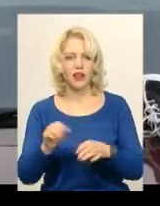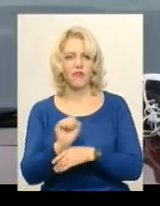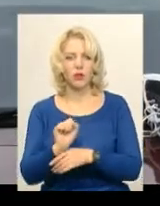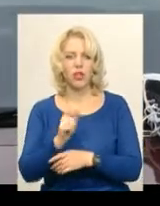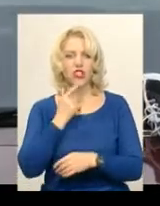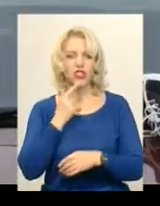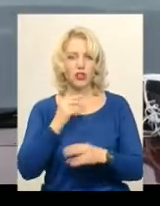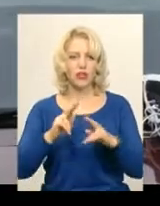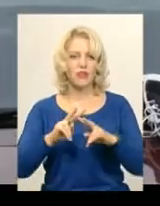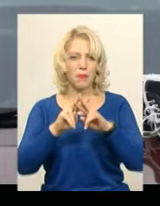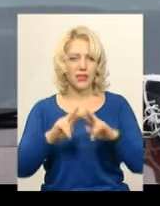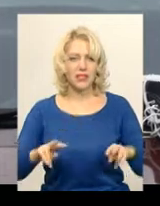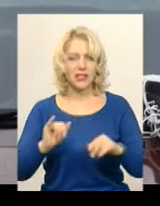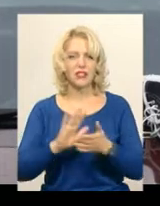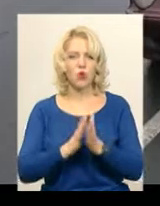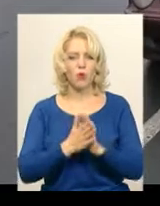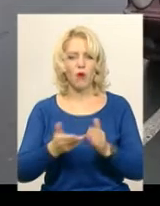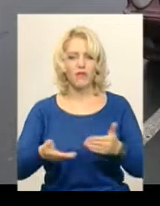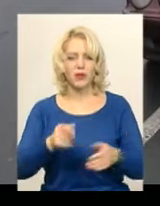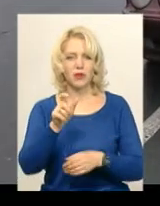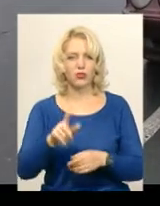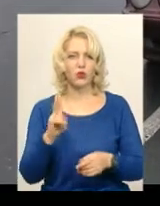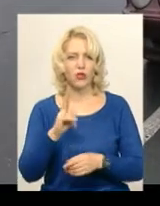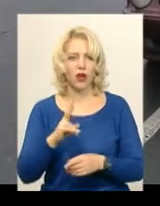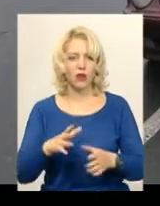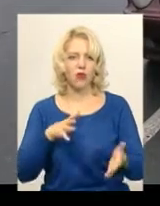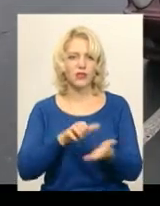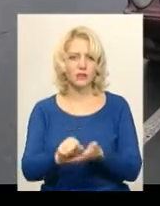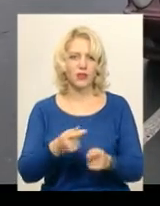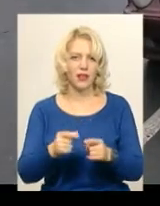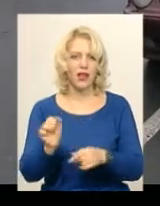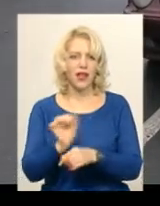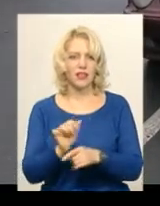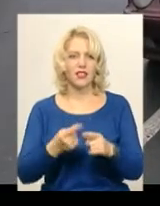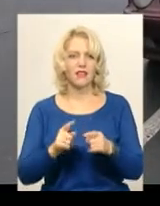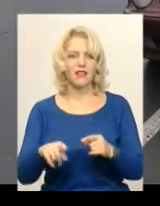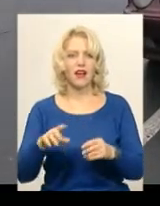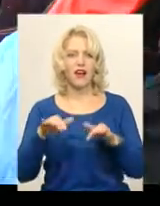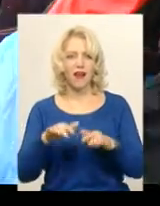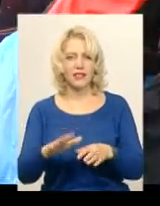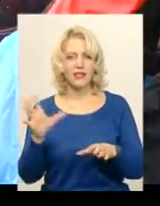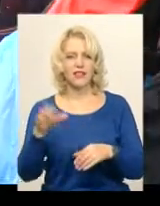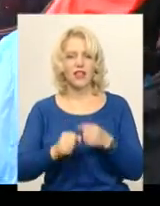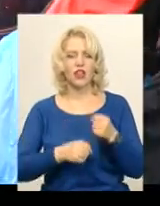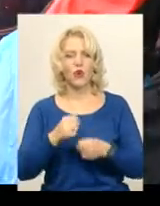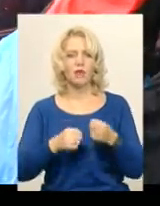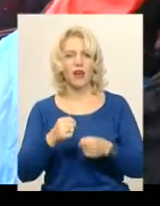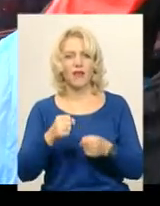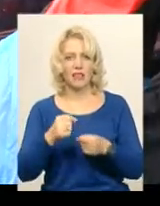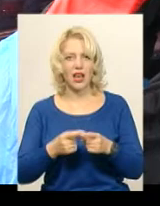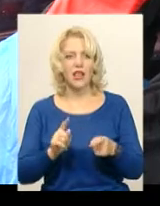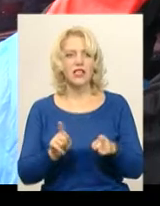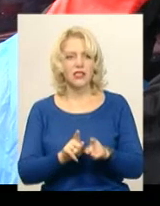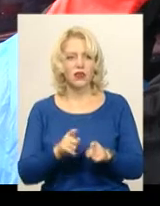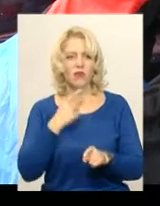Червоний мерседес та умовний пішохід, якого збила автівка – це акція «Все добігався». Її мета – пояснити пішоходам,